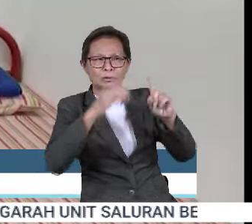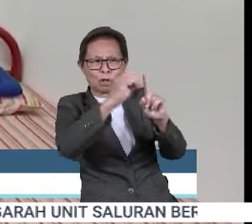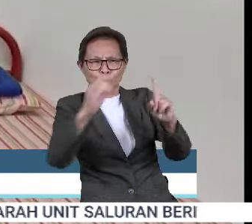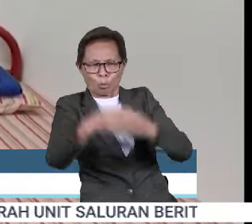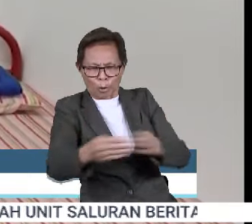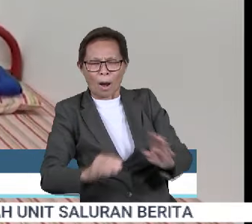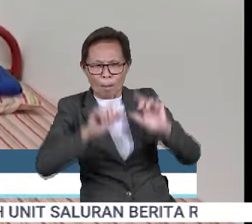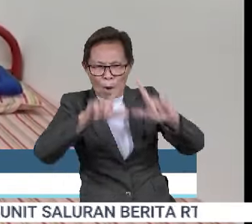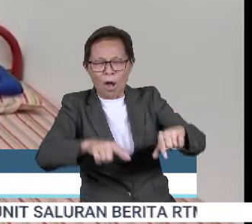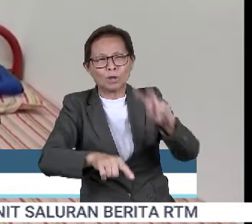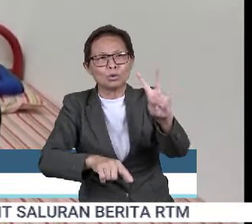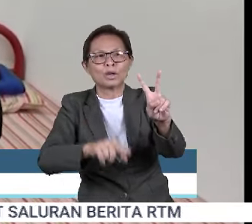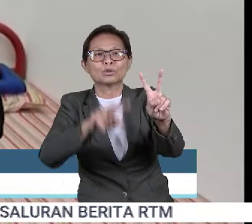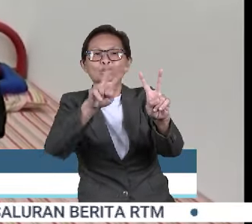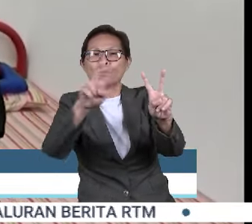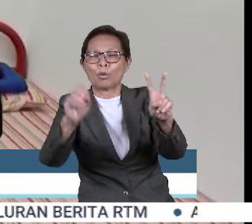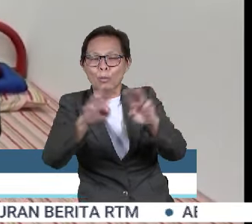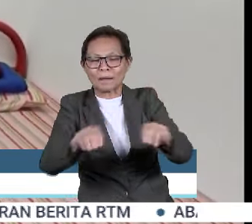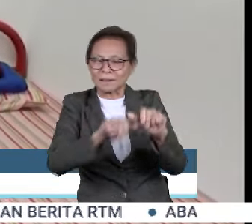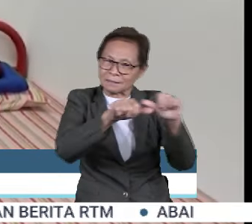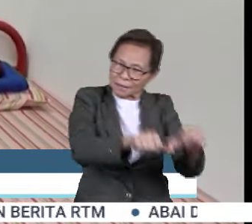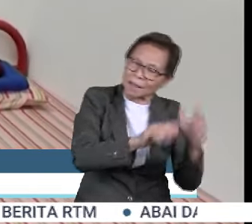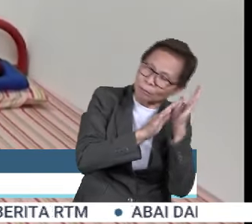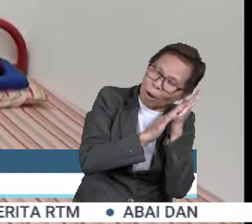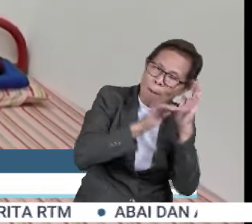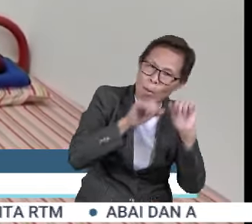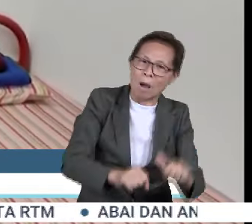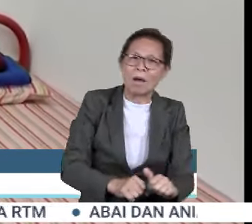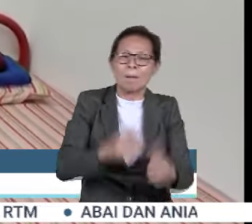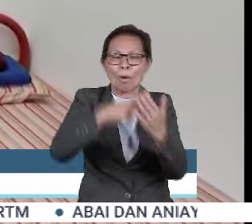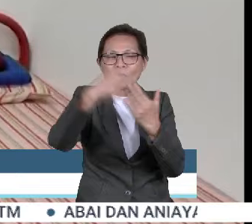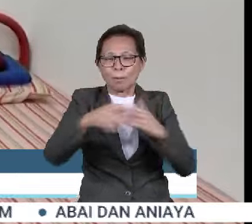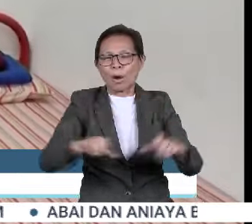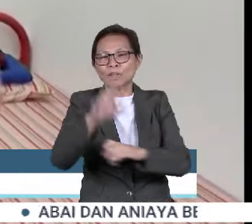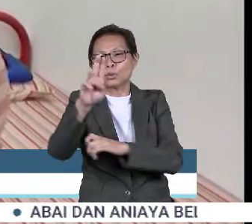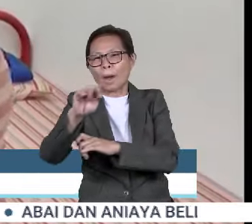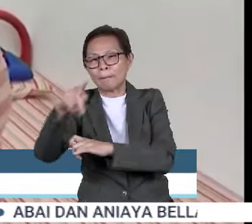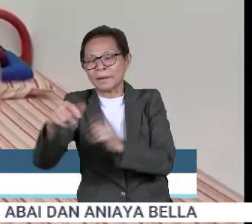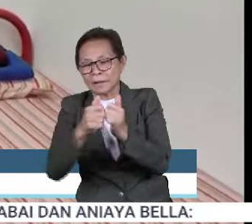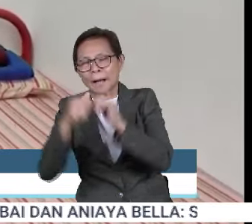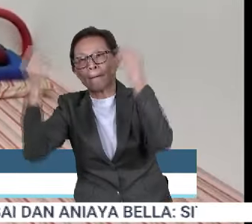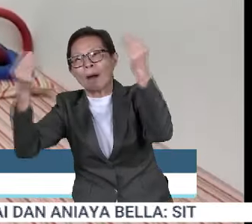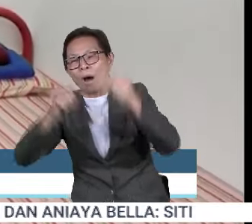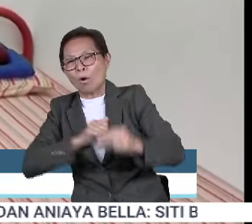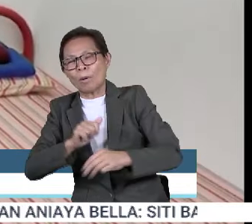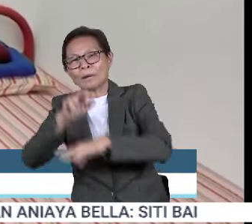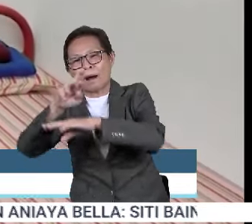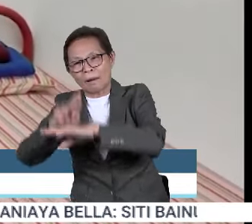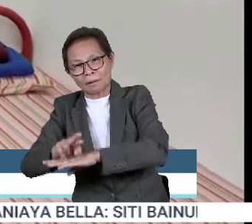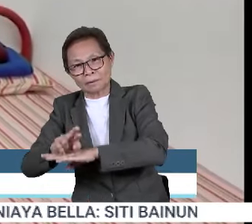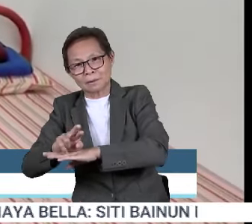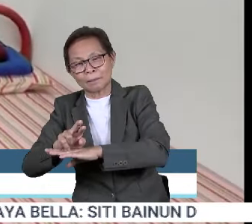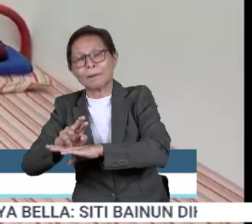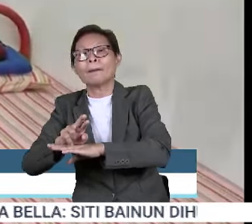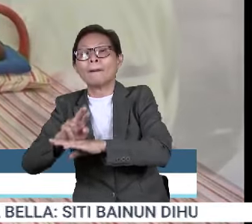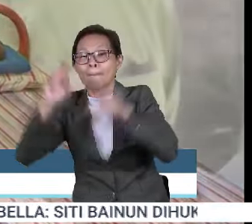menempatkan 220 pelajar. Inisiatif itu dilaksana UMP bersama-sama Majlis Ugama dan Adat Resam Melayu Pahang